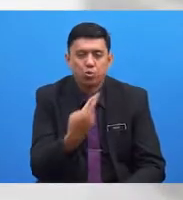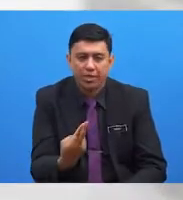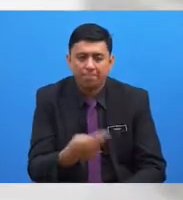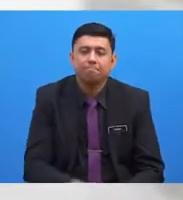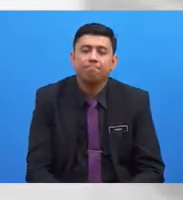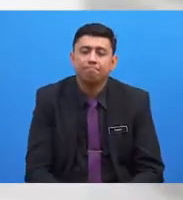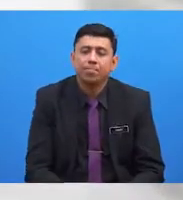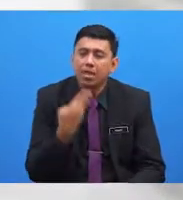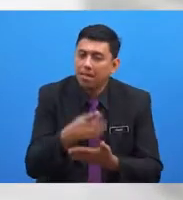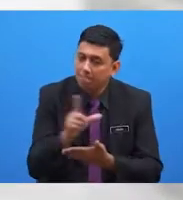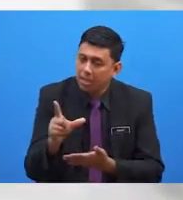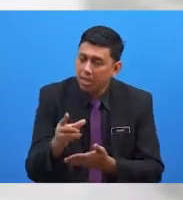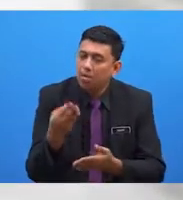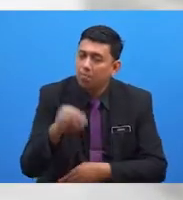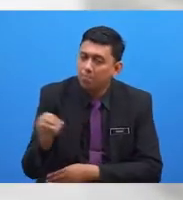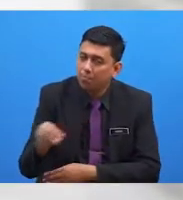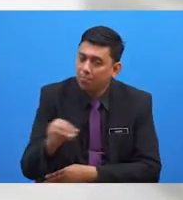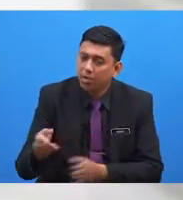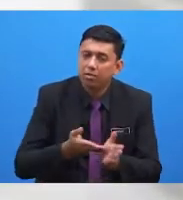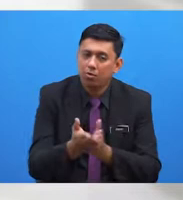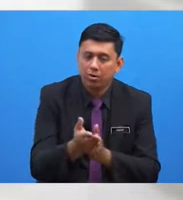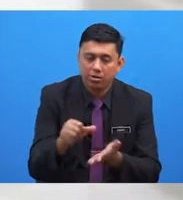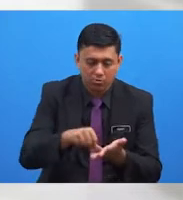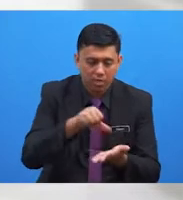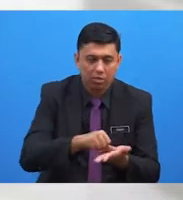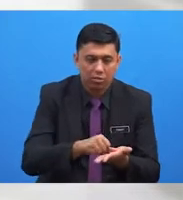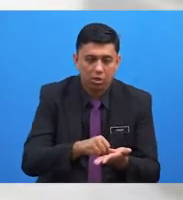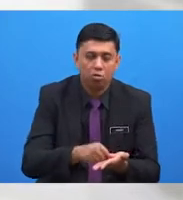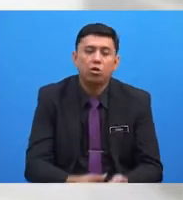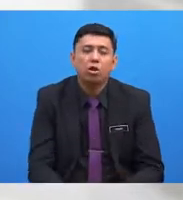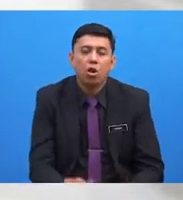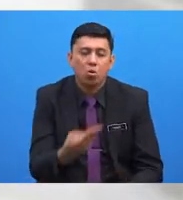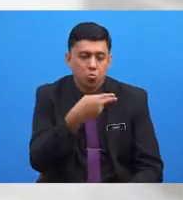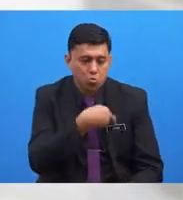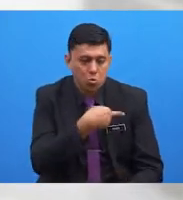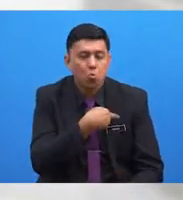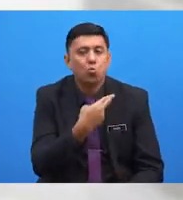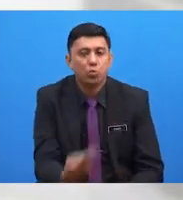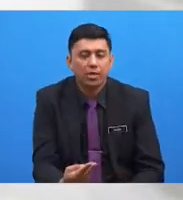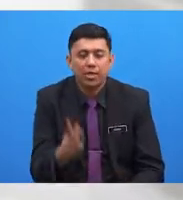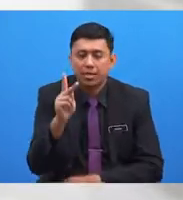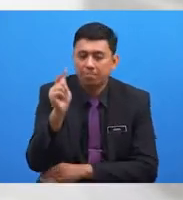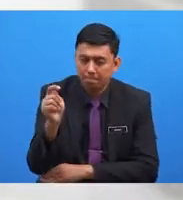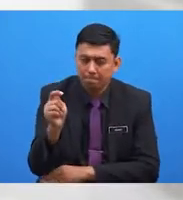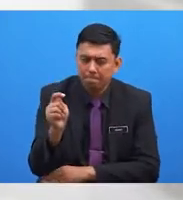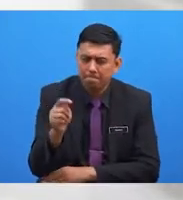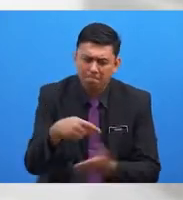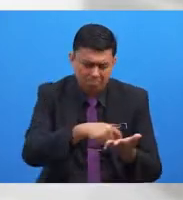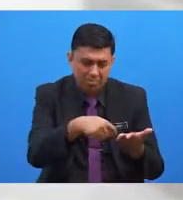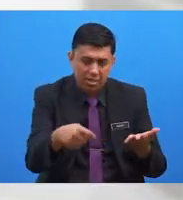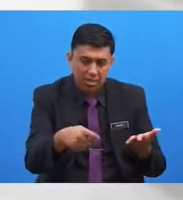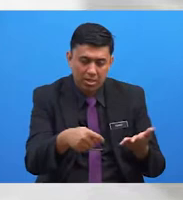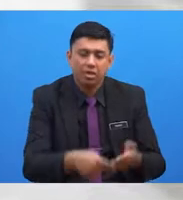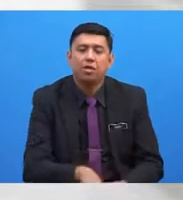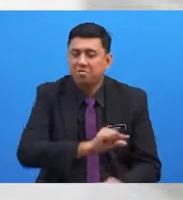Baiklah murid-murid, sekarang kita teruskan dengan akaun untung rugi di bahagian kredit dahulu yang mencatatkan